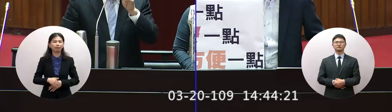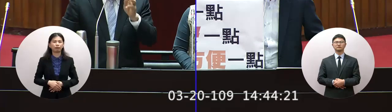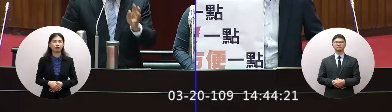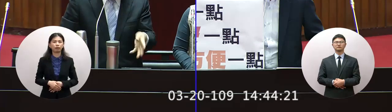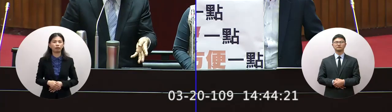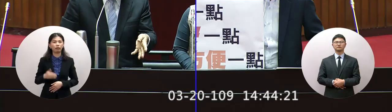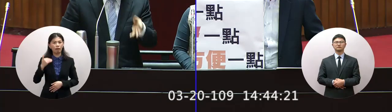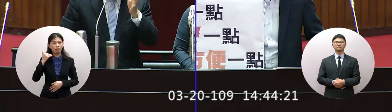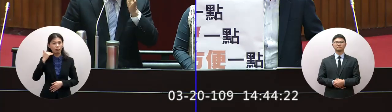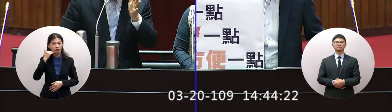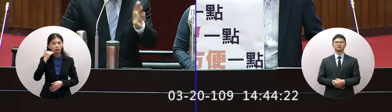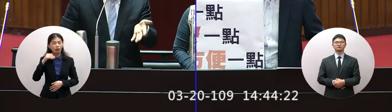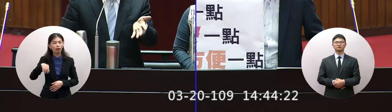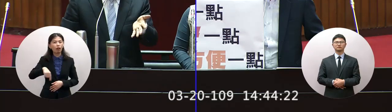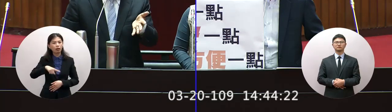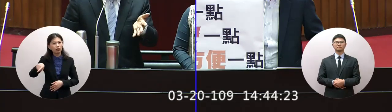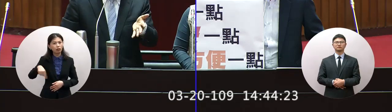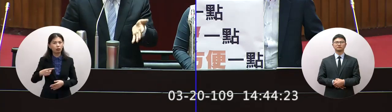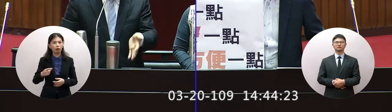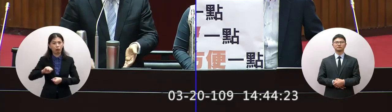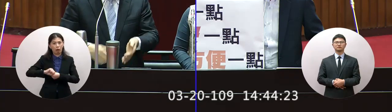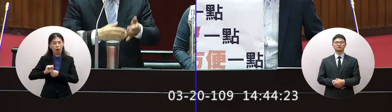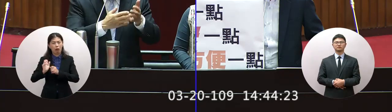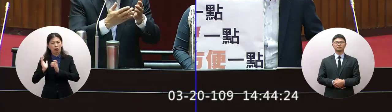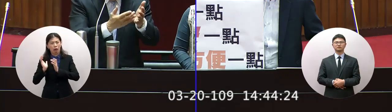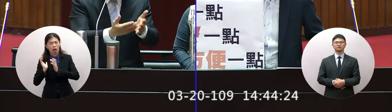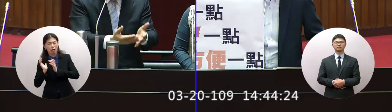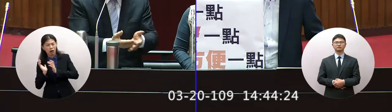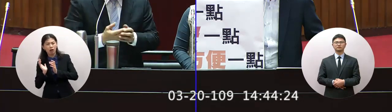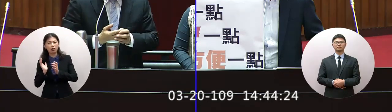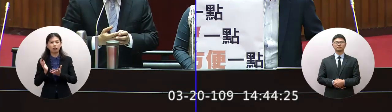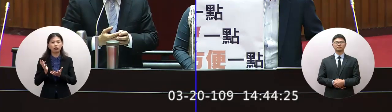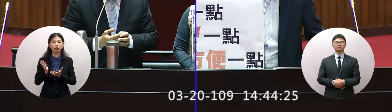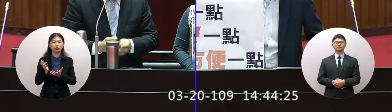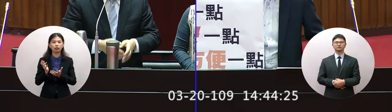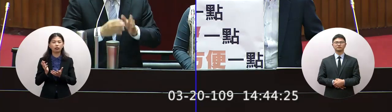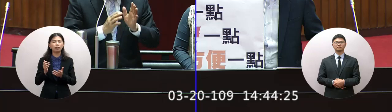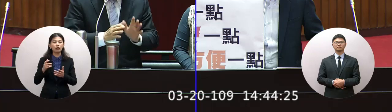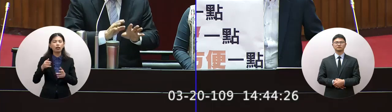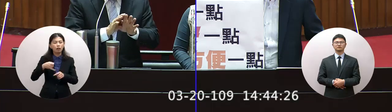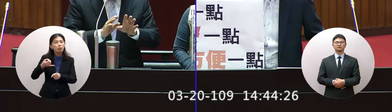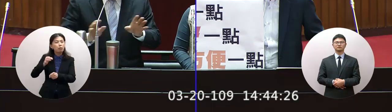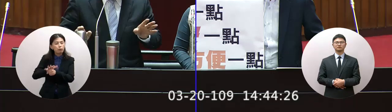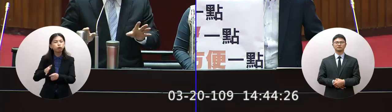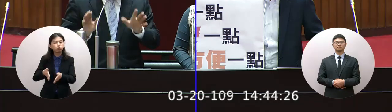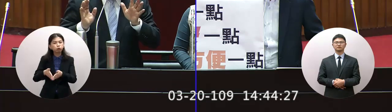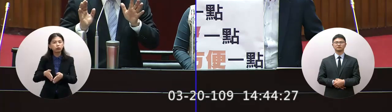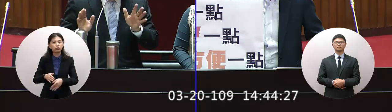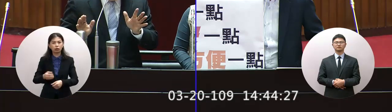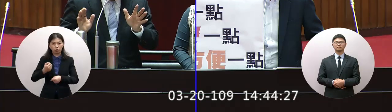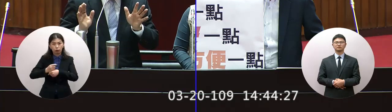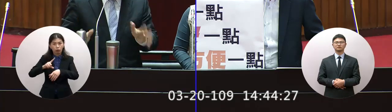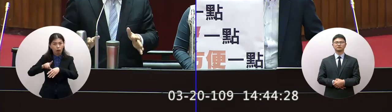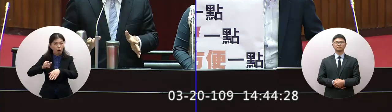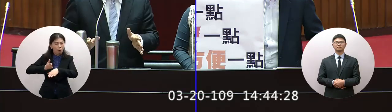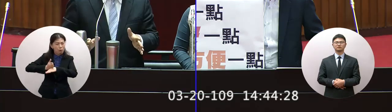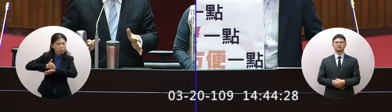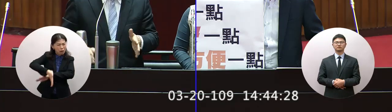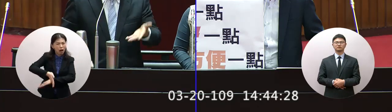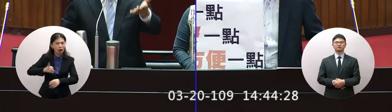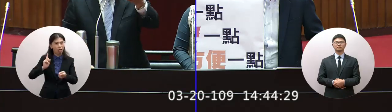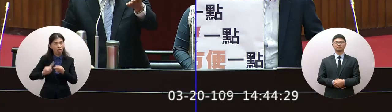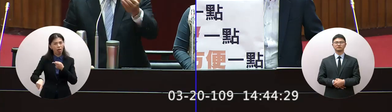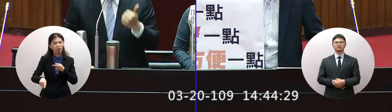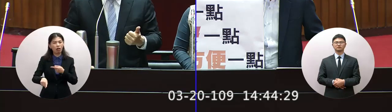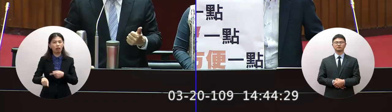果他们因此增加了什么工作量，自然应该给予津贴。如果工时有什么不合理的